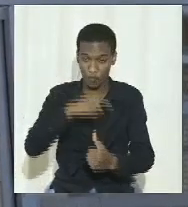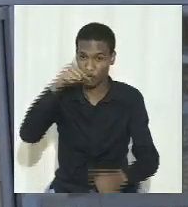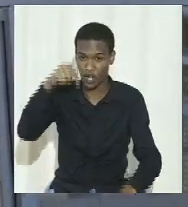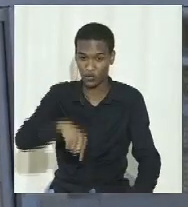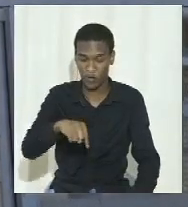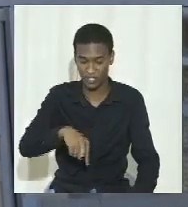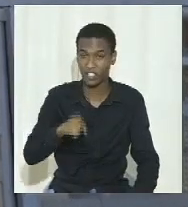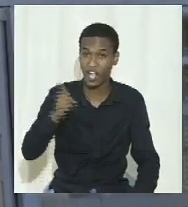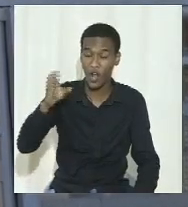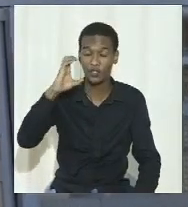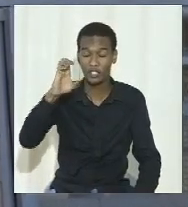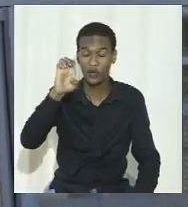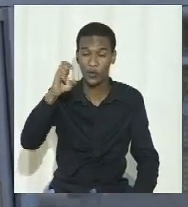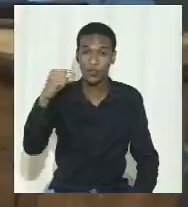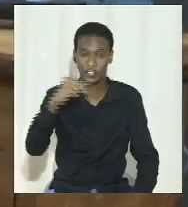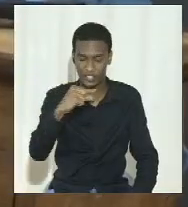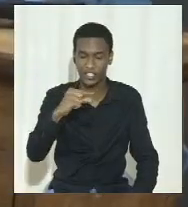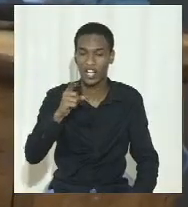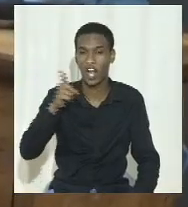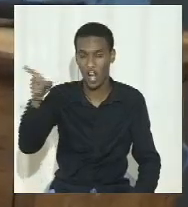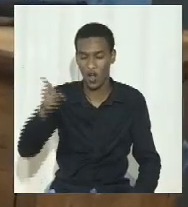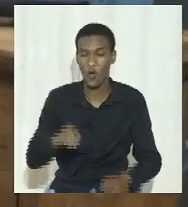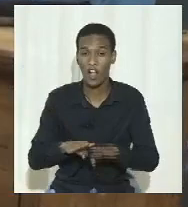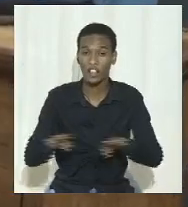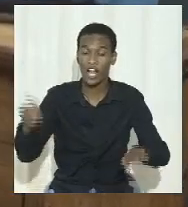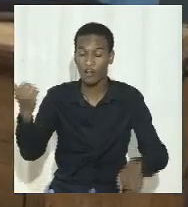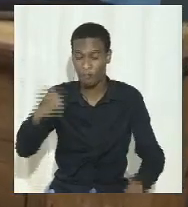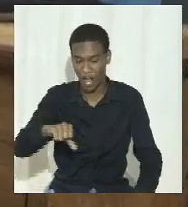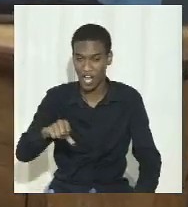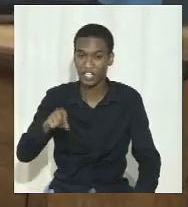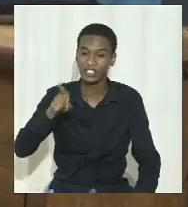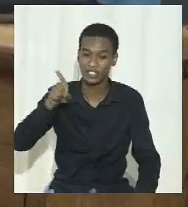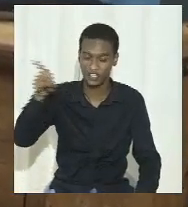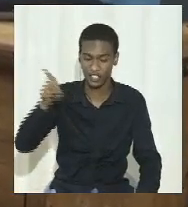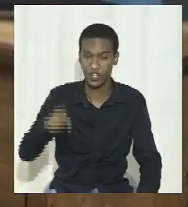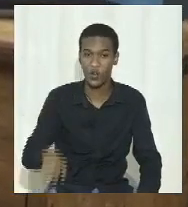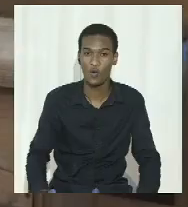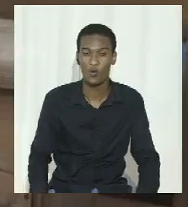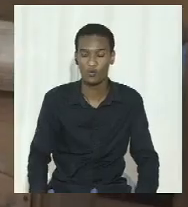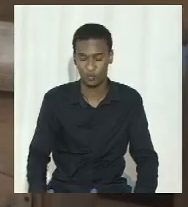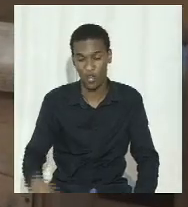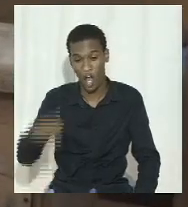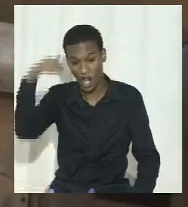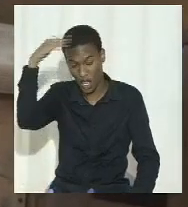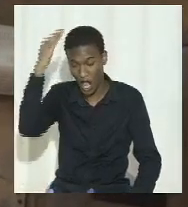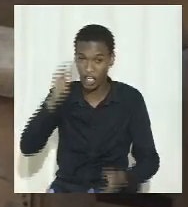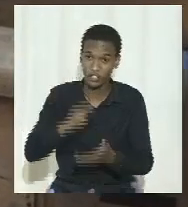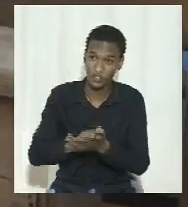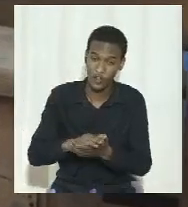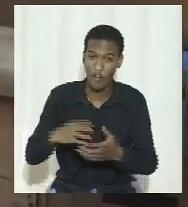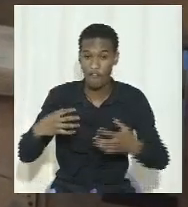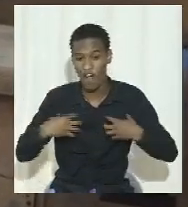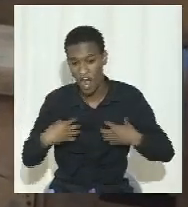CEG Antanimbaranandriana. Natokana ny lahy sy ny vavy. Ankoatran'izay dia nisy ny paikady narafitra momba